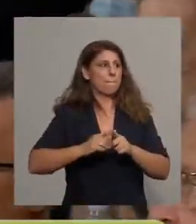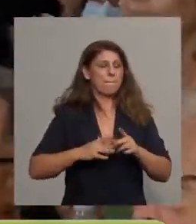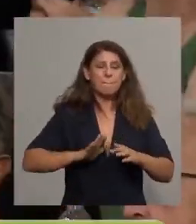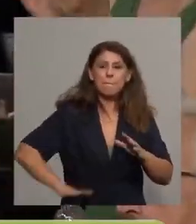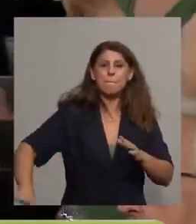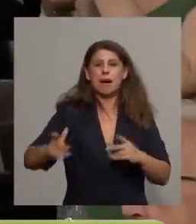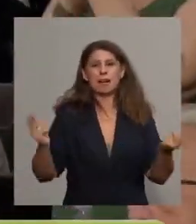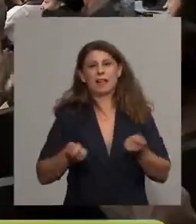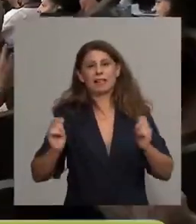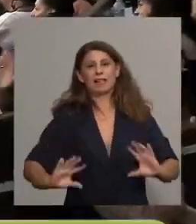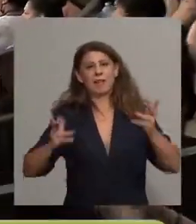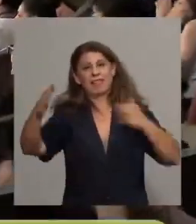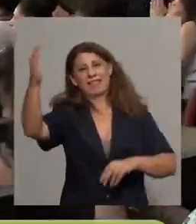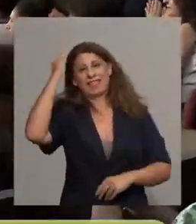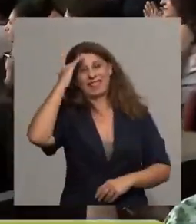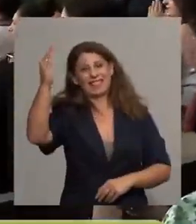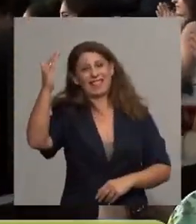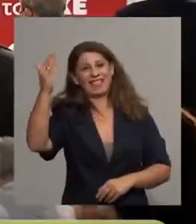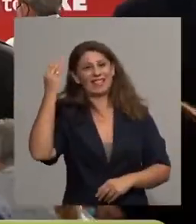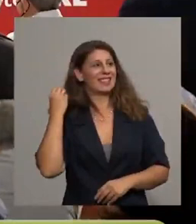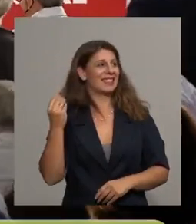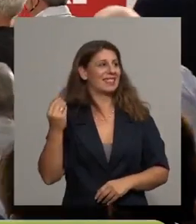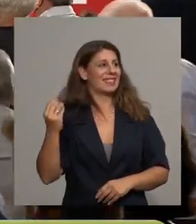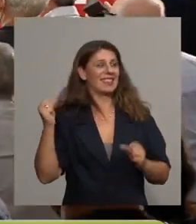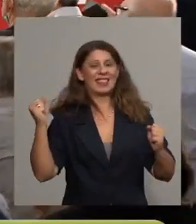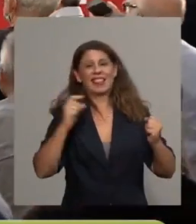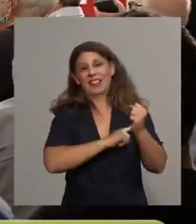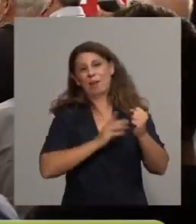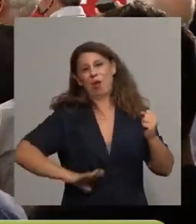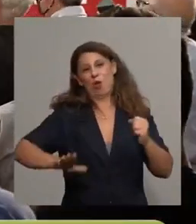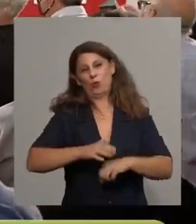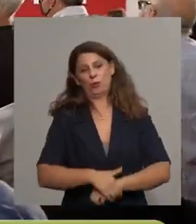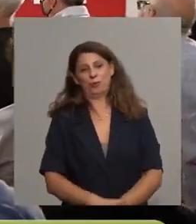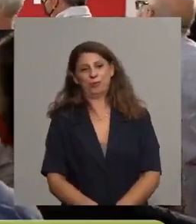πανεργατική απεργία. Γεια σας, καλή δύναμη σε όλους και όλες.